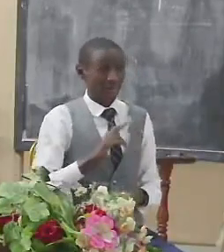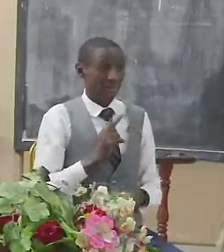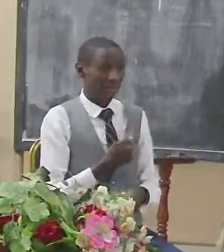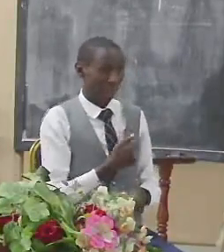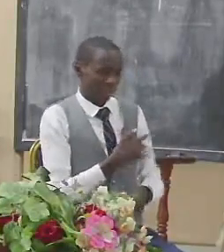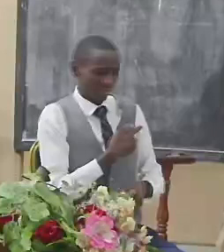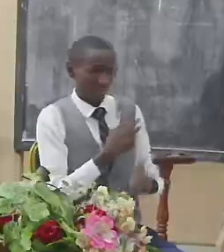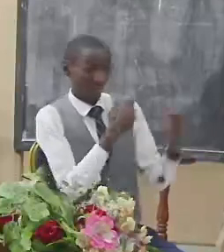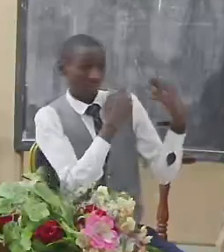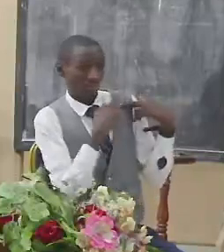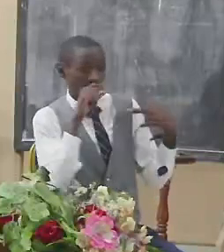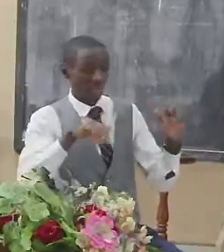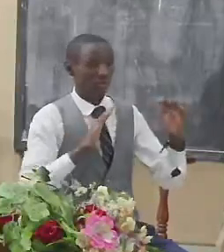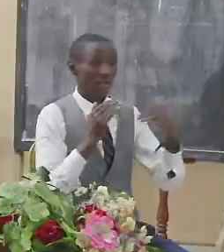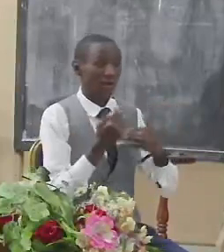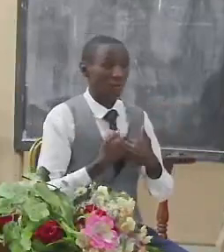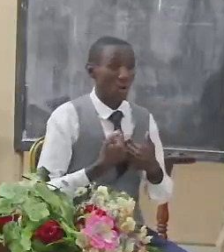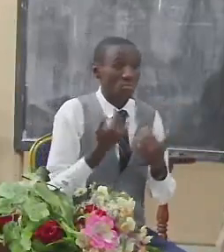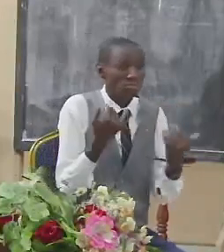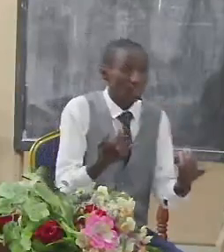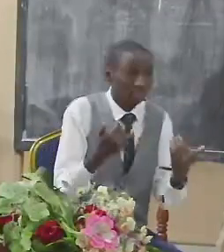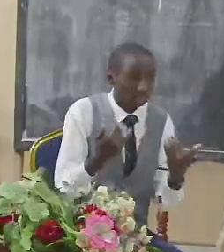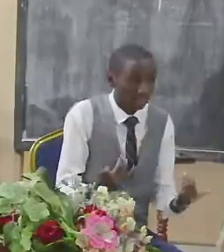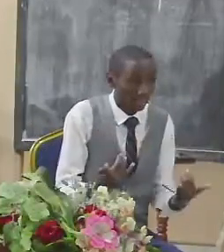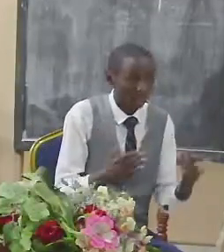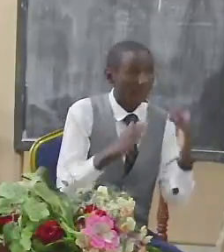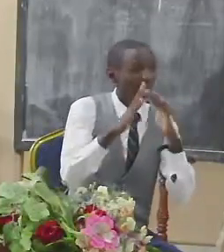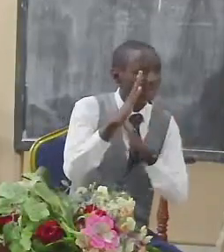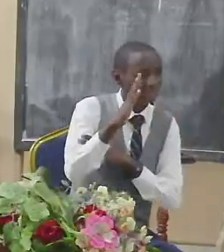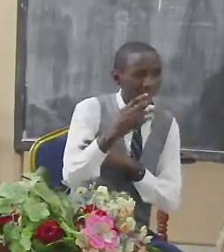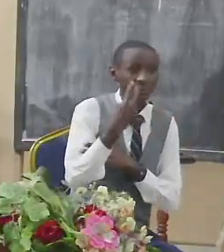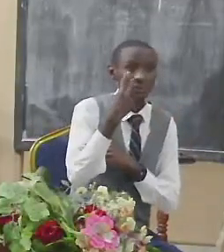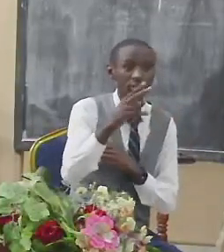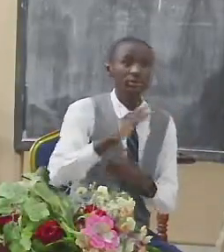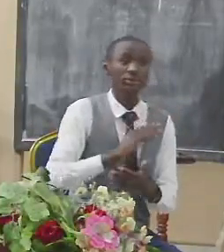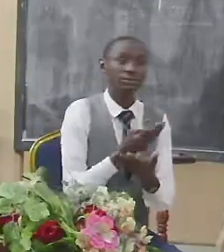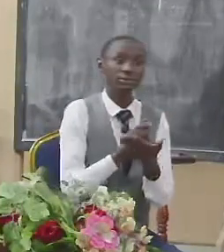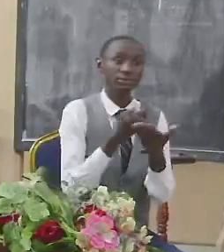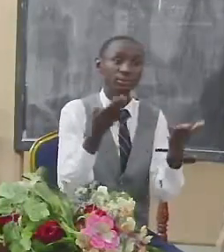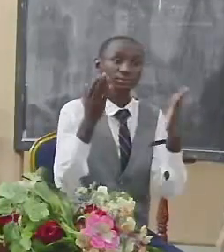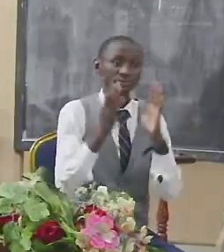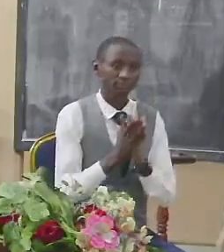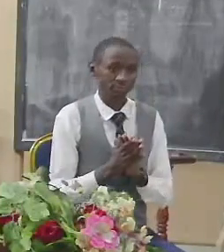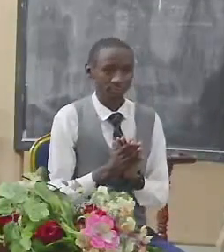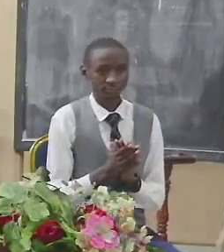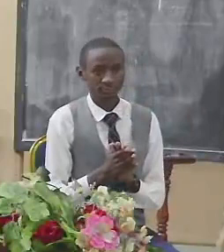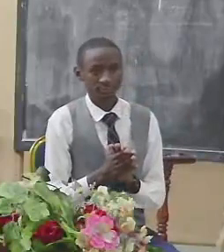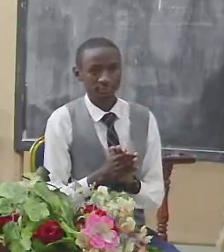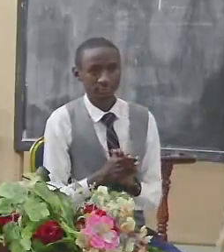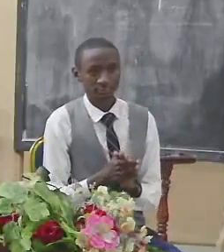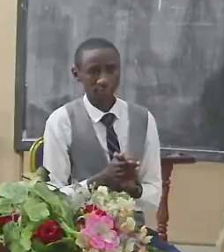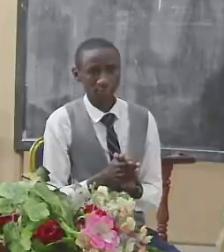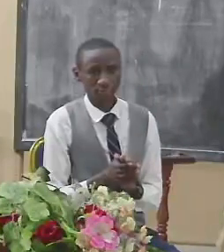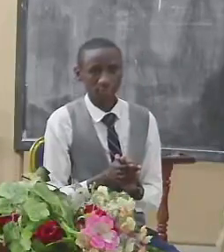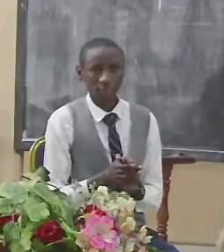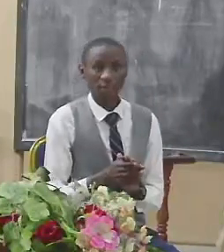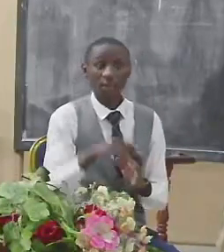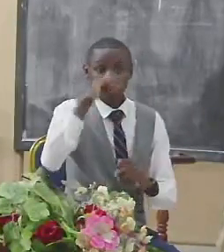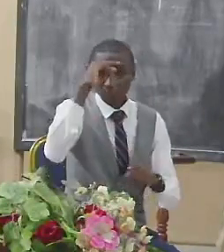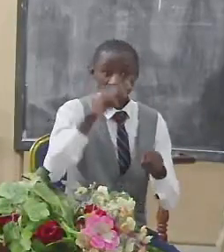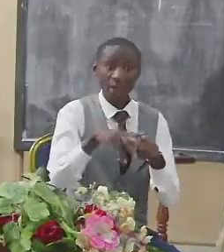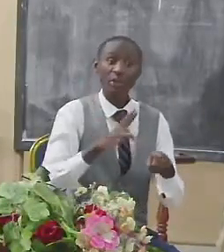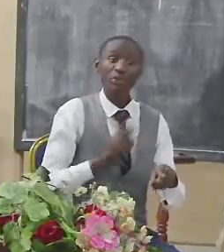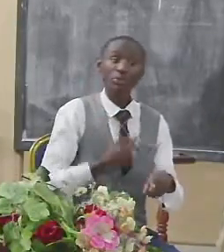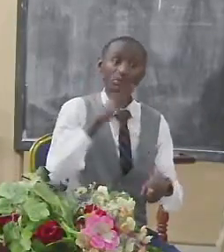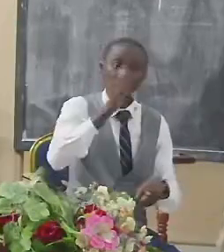Tunahisi jukumu yenye tuko nayo. En ce moment. Mwa hii wakati. Dieu compte sur nous. Mungu anatuangalilia hapo. Ndugu. On doit être obéissant.